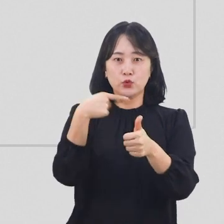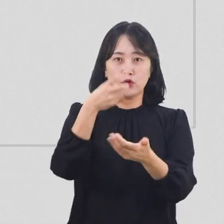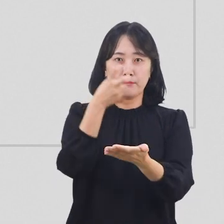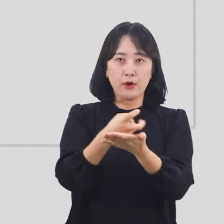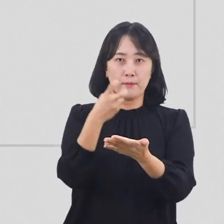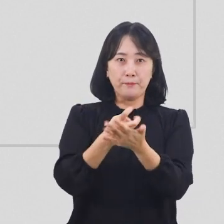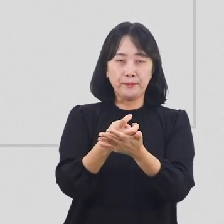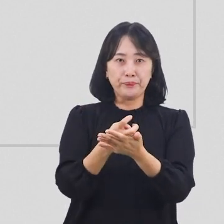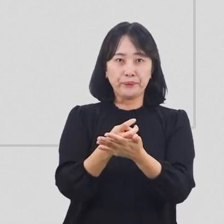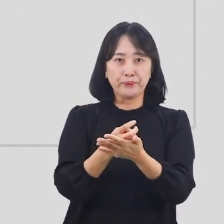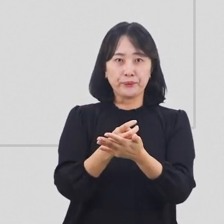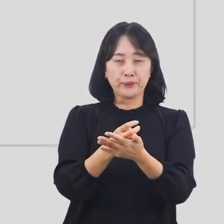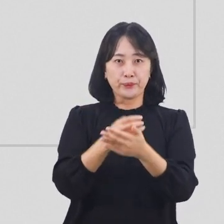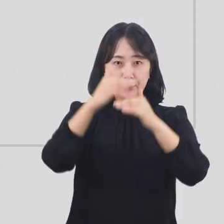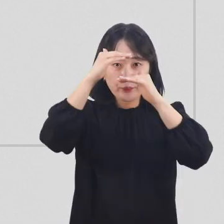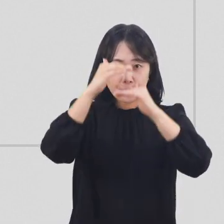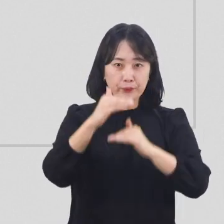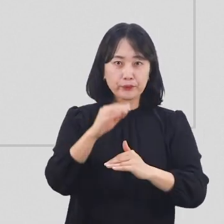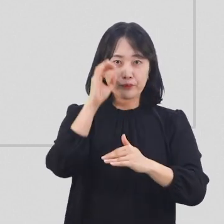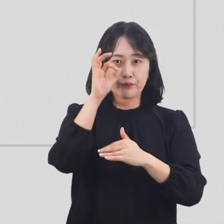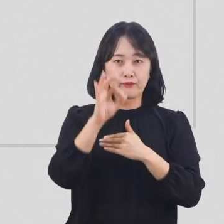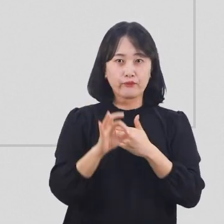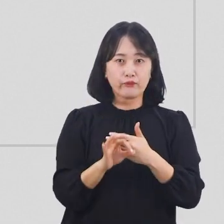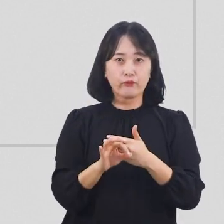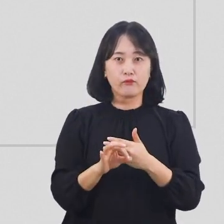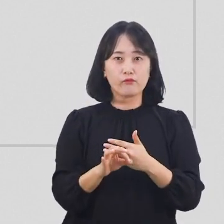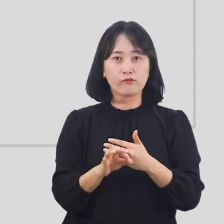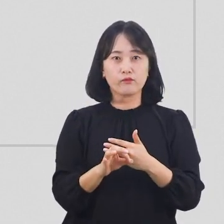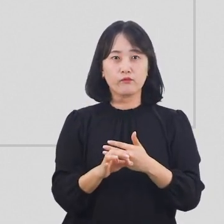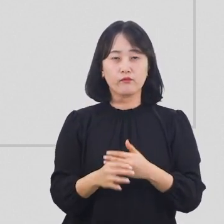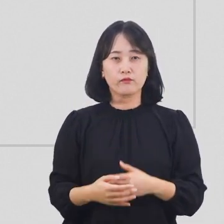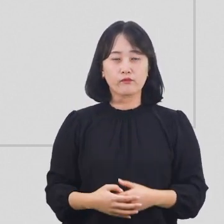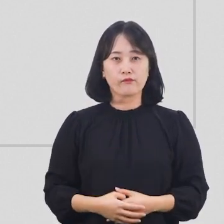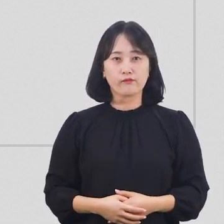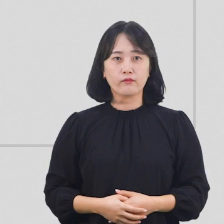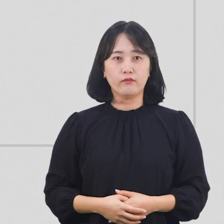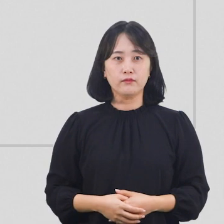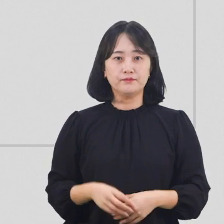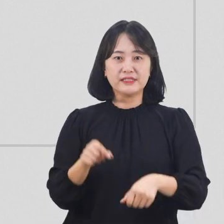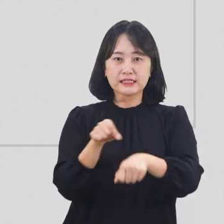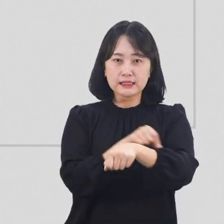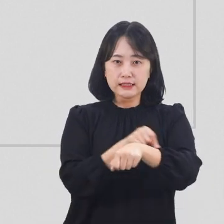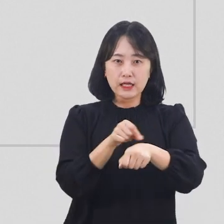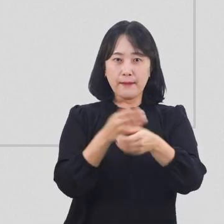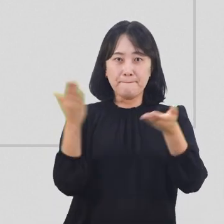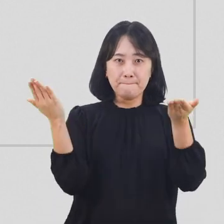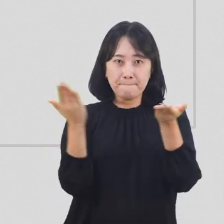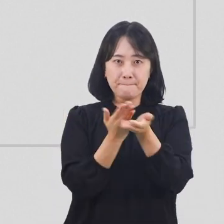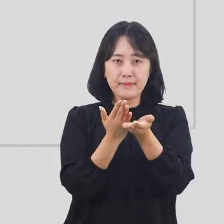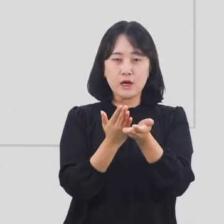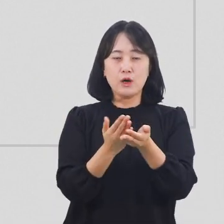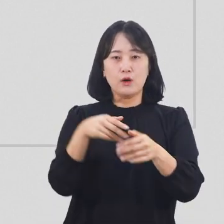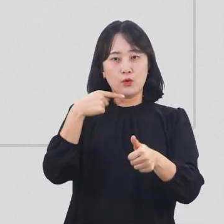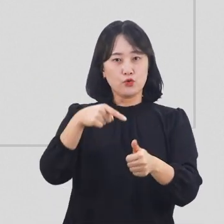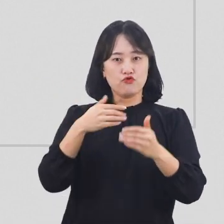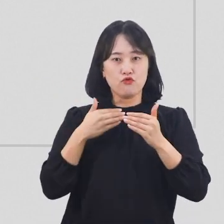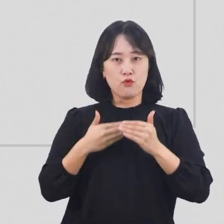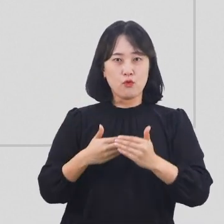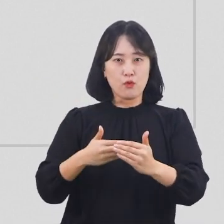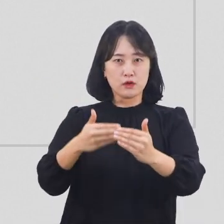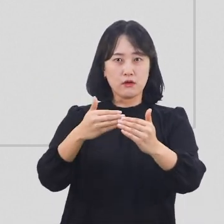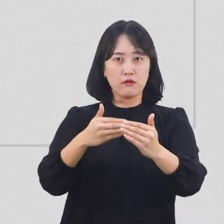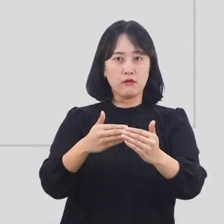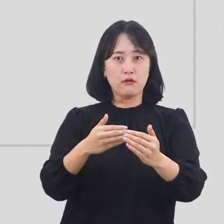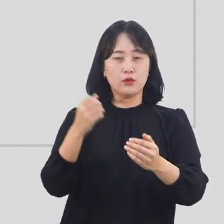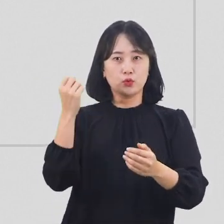의하면 특수교육 대상자의 교육적 요구를 충족시키기 위하여 특성에 적합한 교육과정 및 제2호에